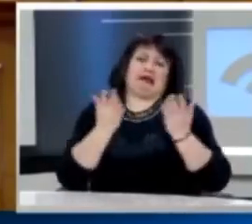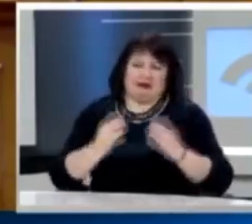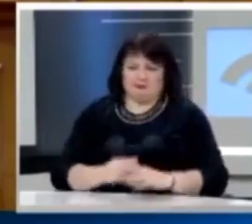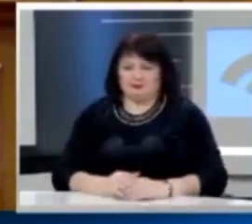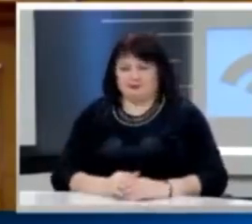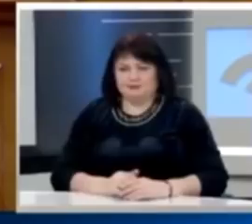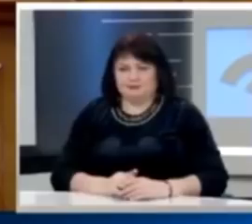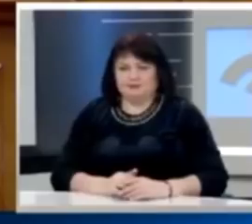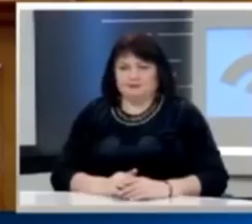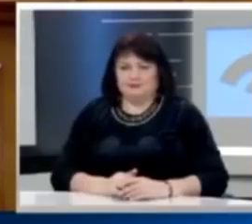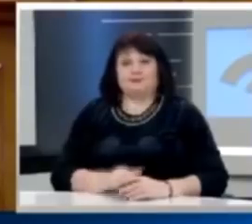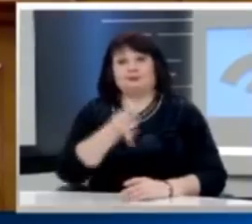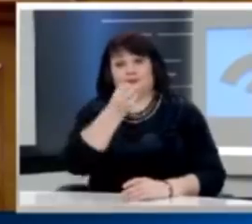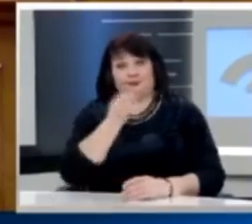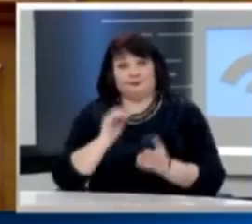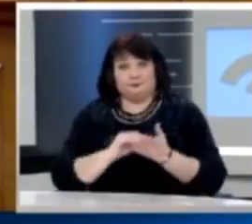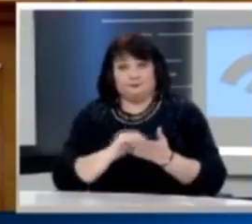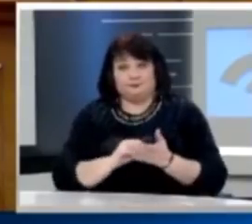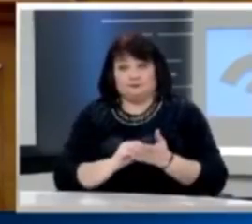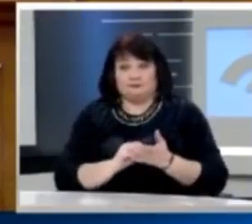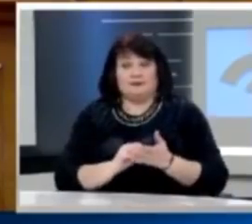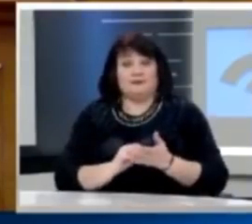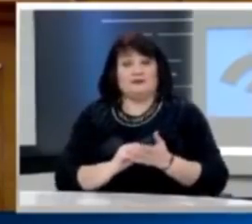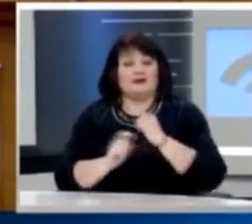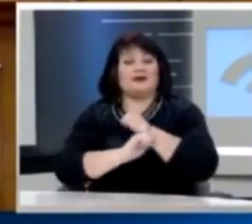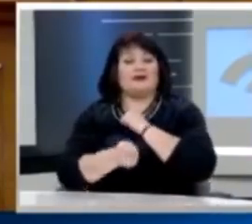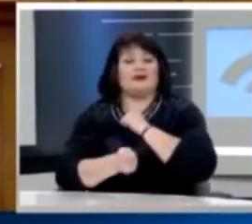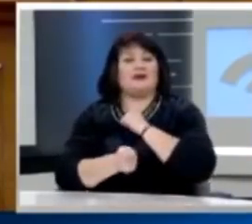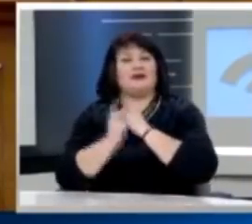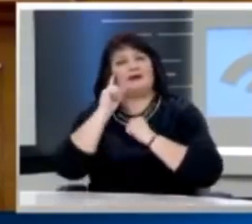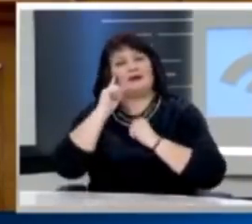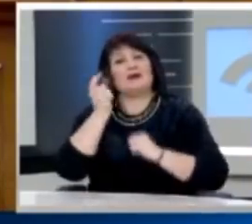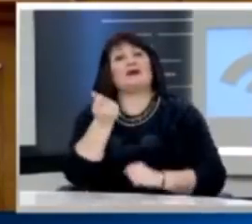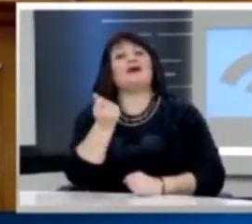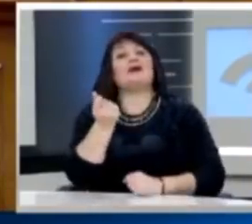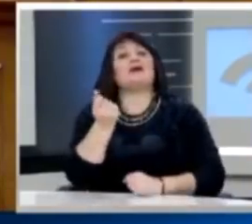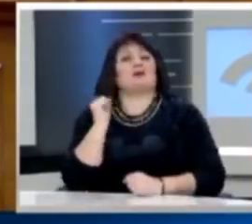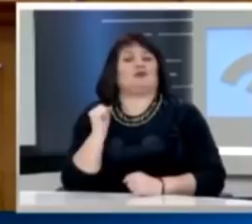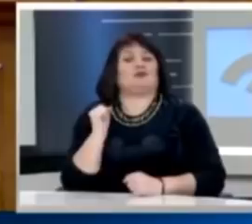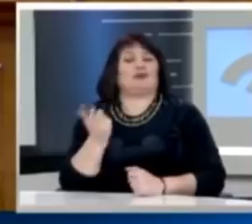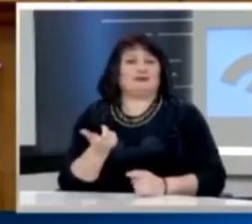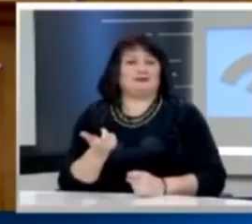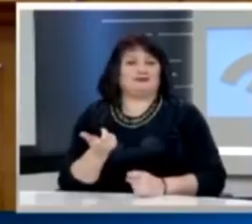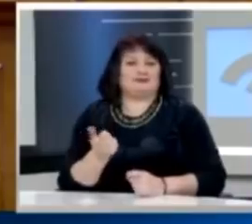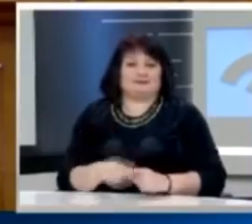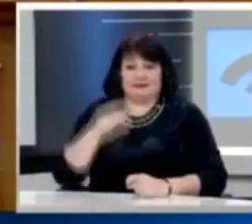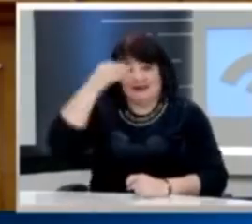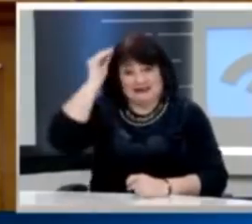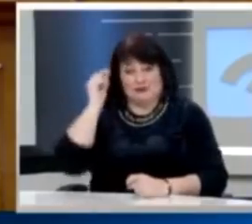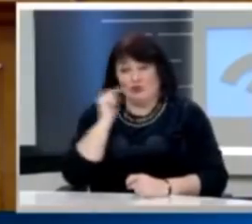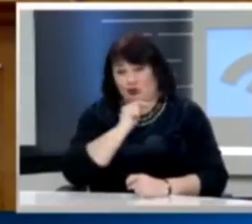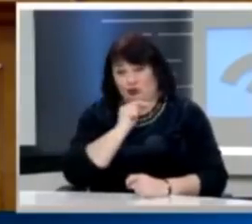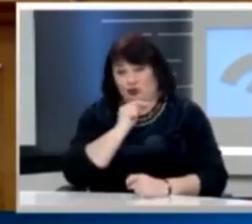Μάλιστα, μας είπε ότι το ατούτου είναι η οικονομία. Βέβαια, ο κύριος